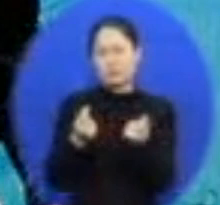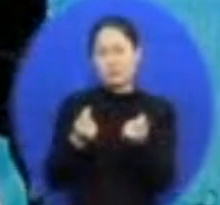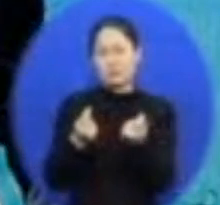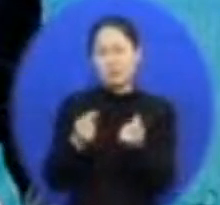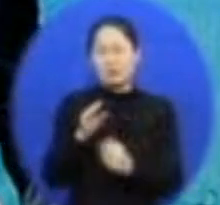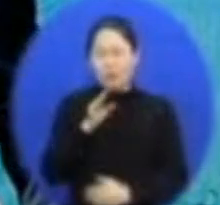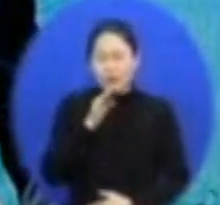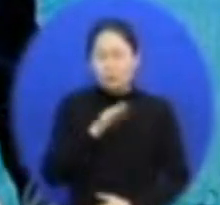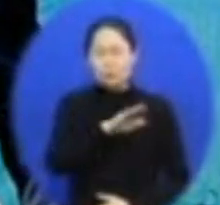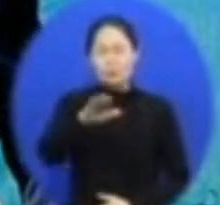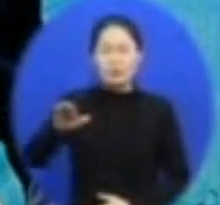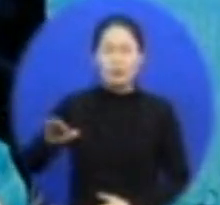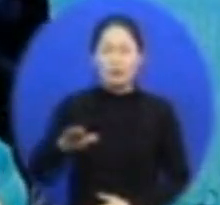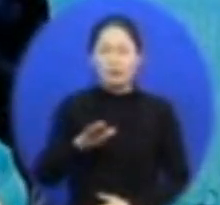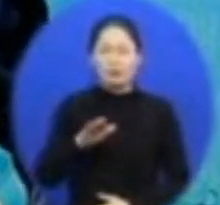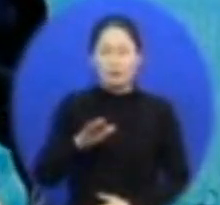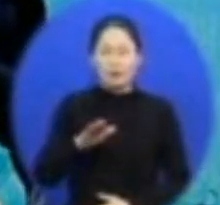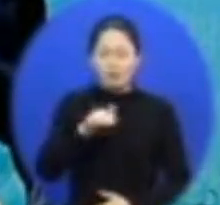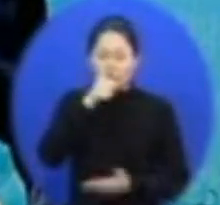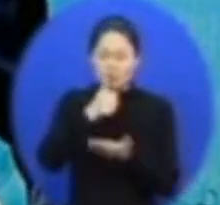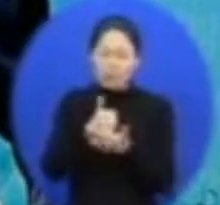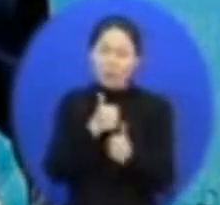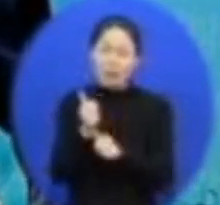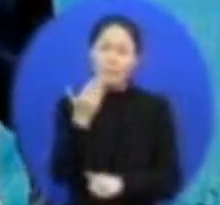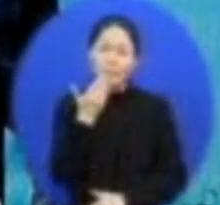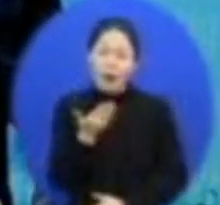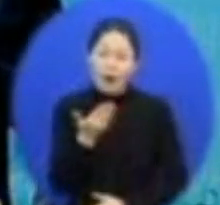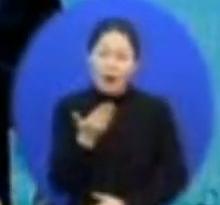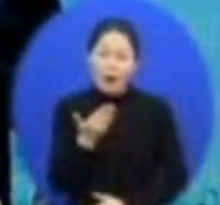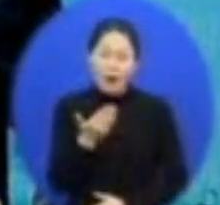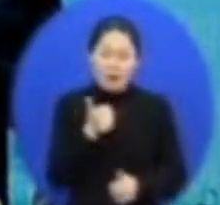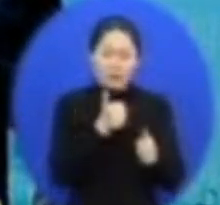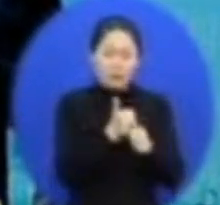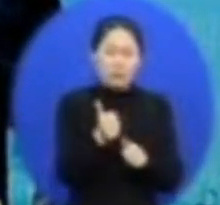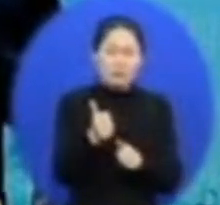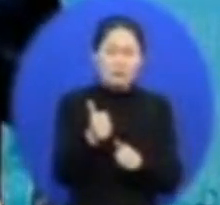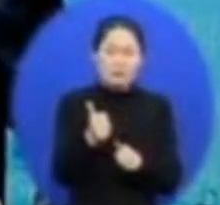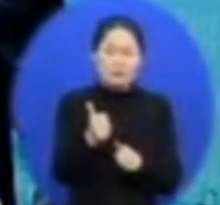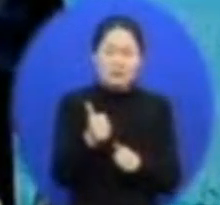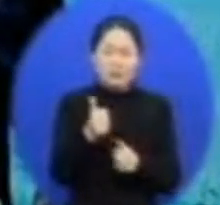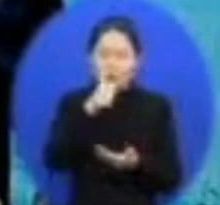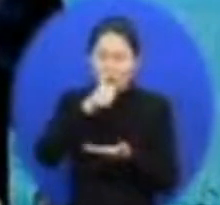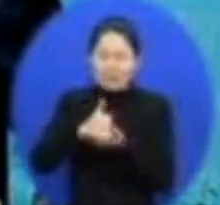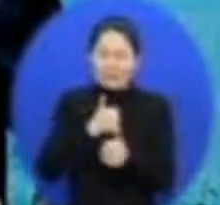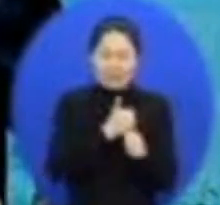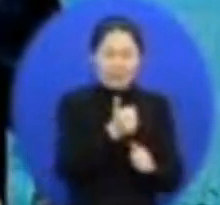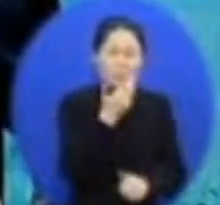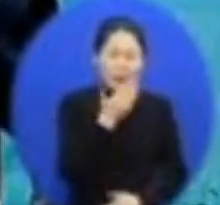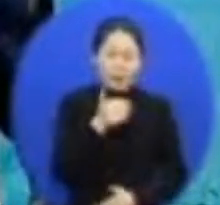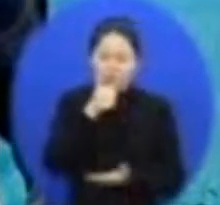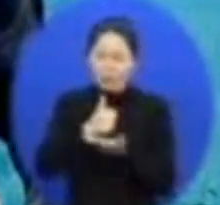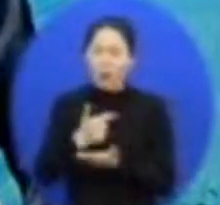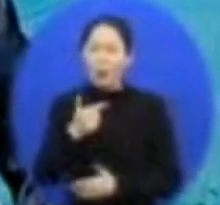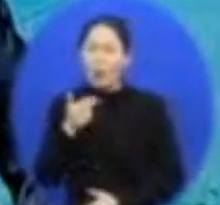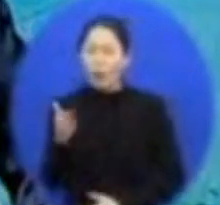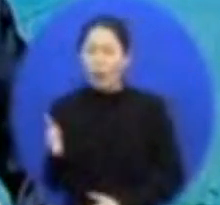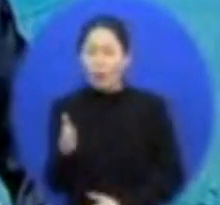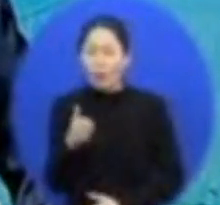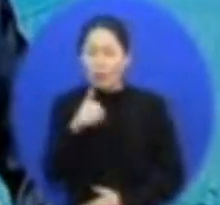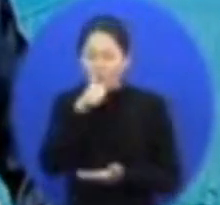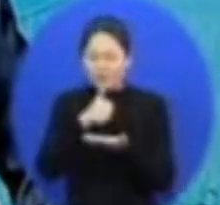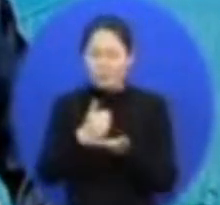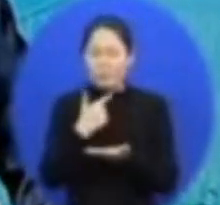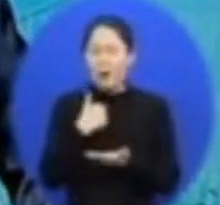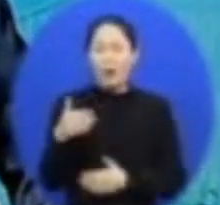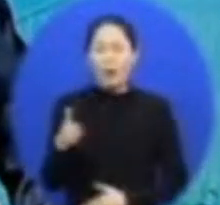과연 우리가 죄를 익힐 수 있을까요 주위에서 승리할 수 있을까요 죄 안 짓고 살 수 있을까요 믿어지지가